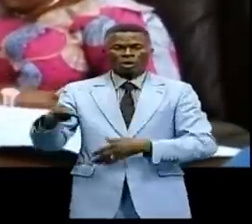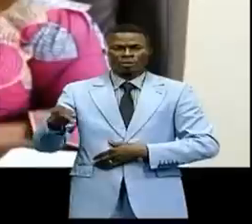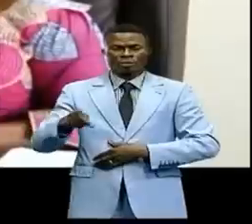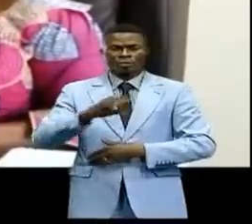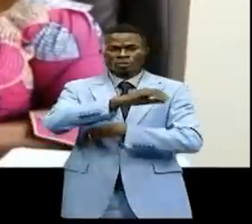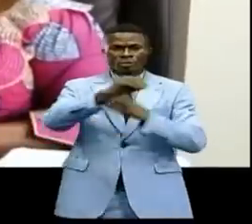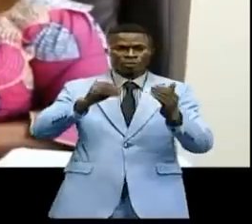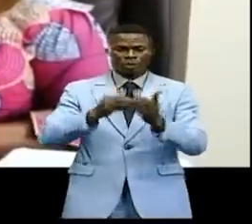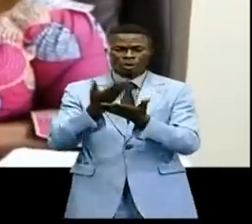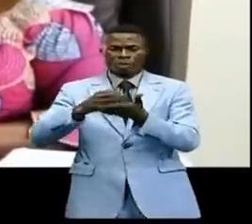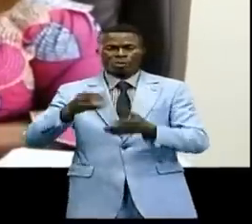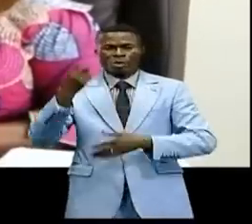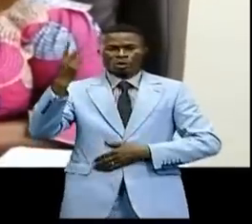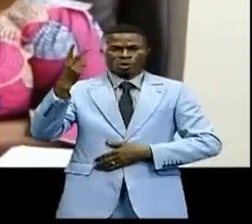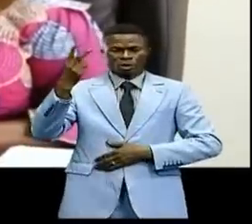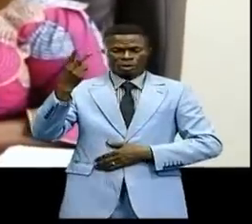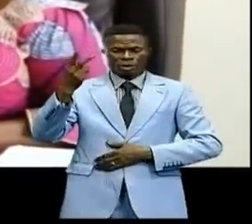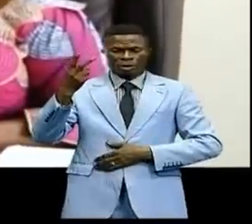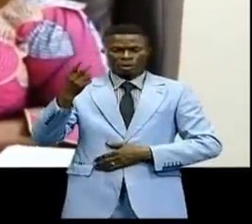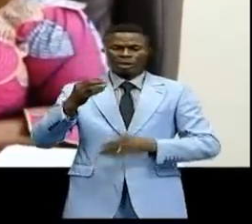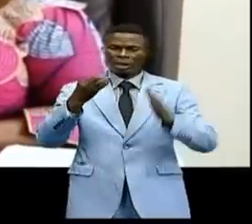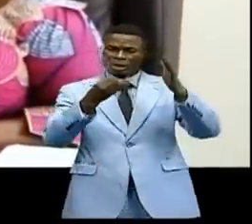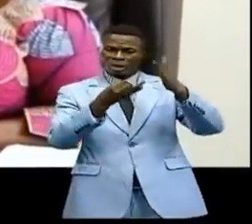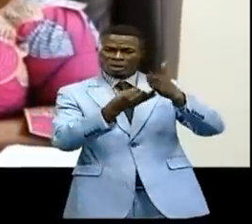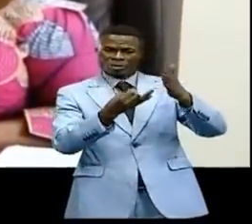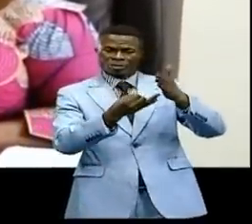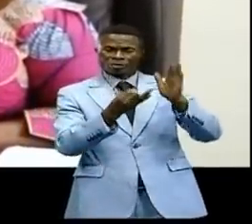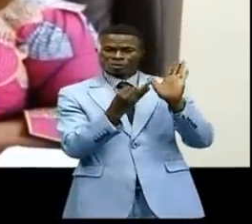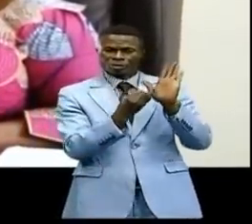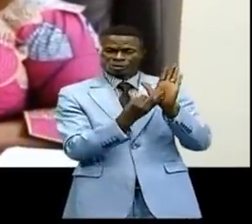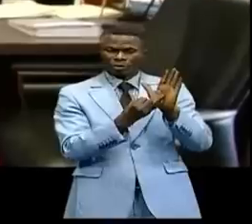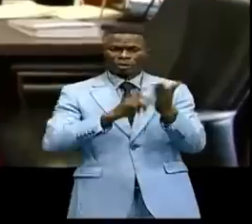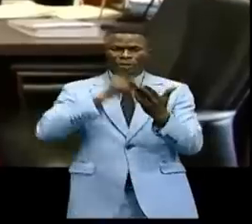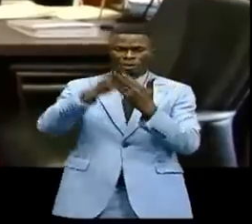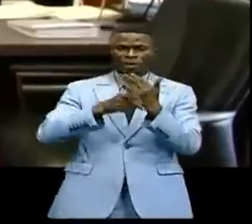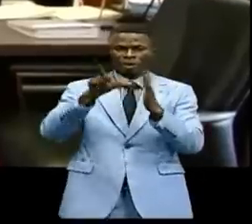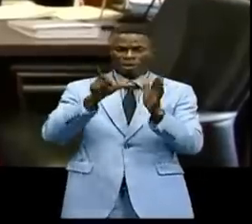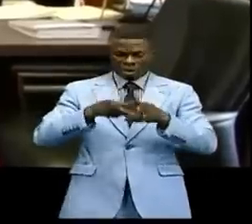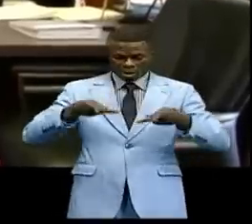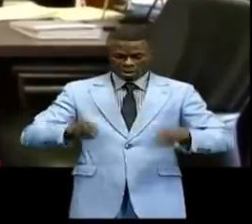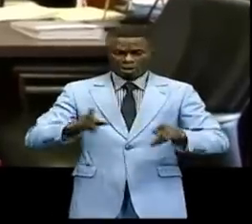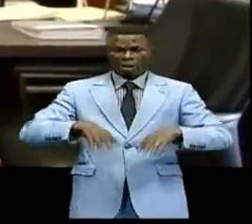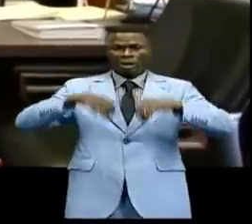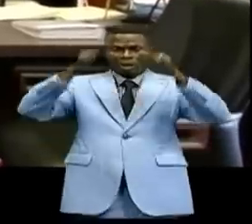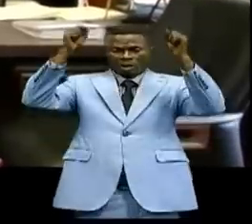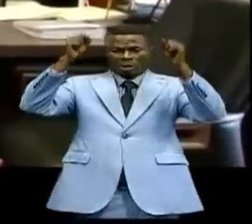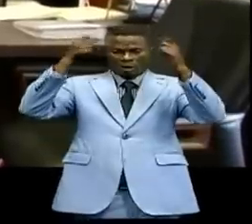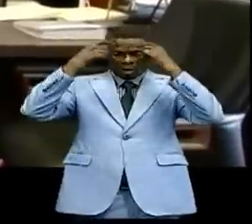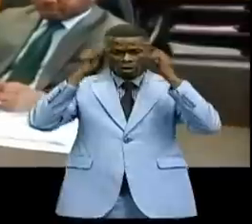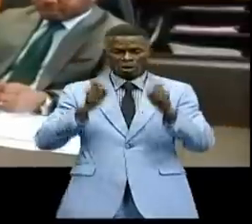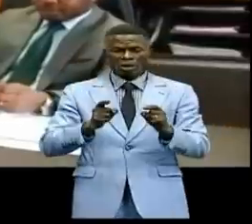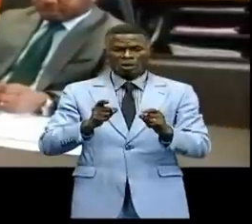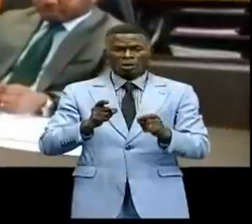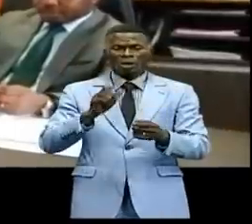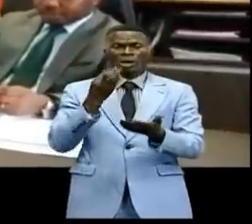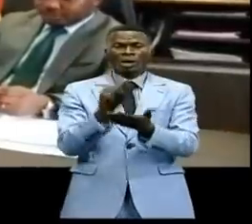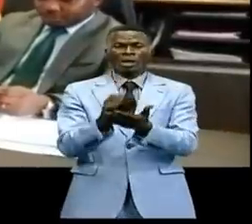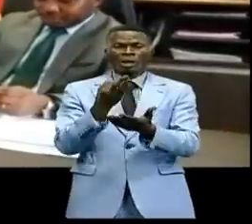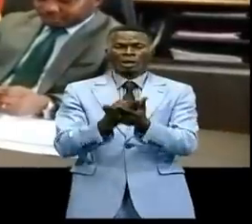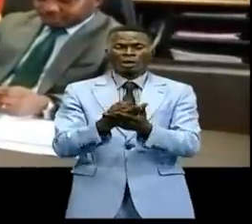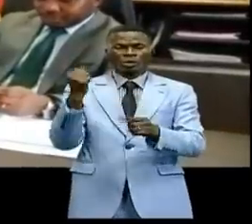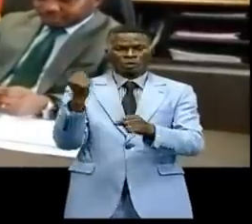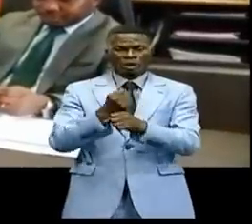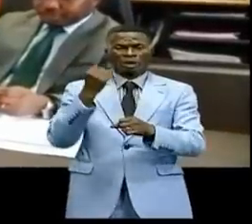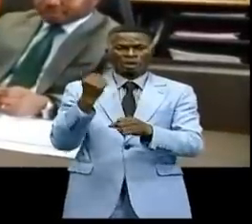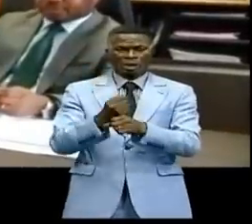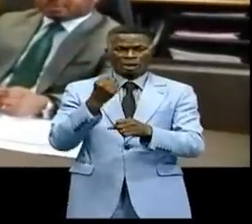centre phase 2 prise. 7. Projet de loi autorisant la ratification de l'accord cadre pour le financement des